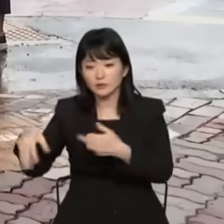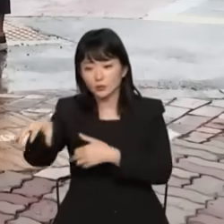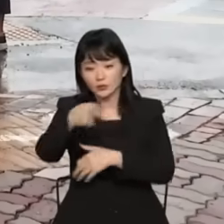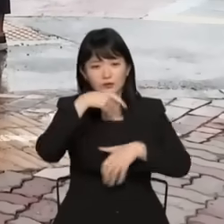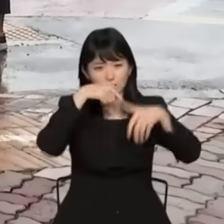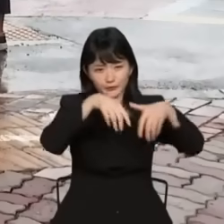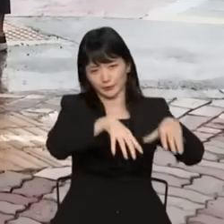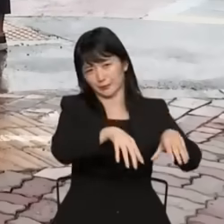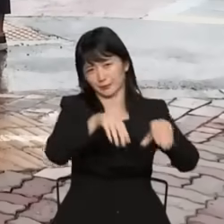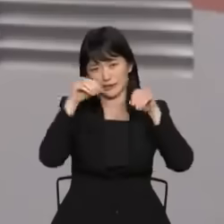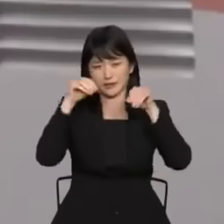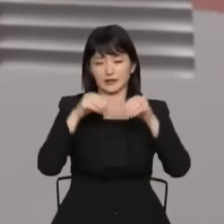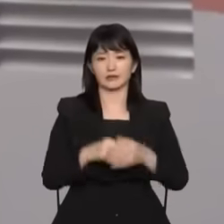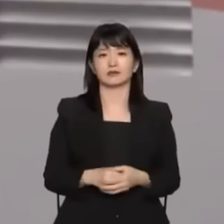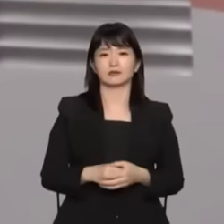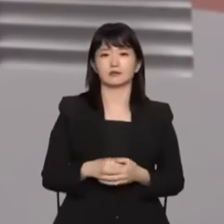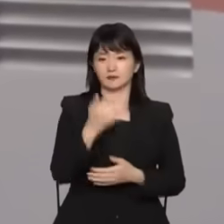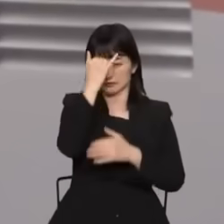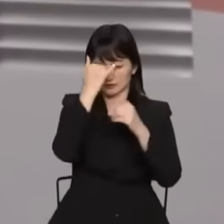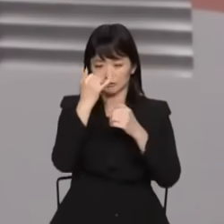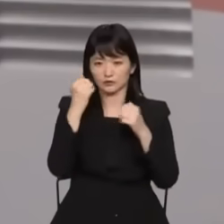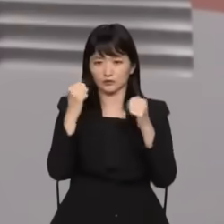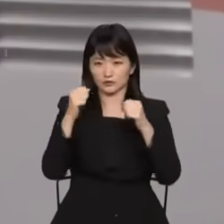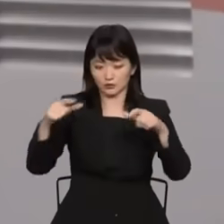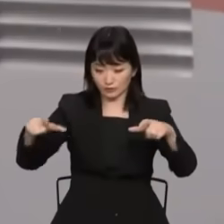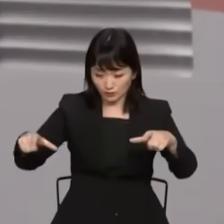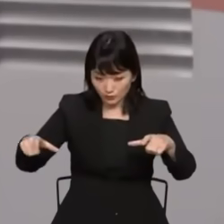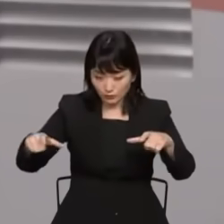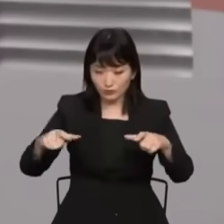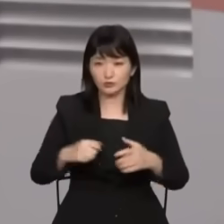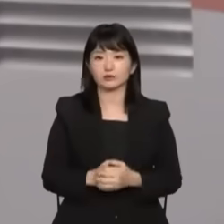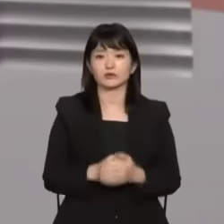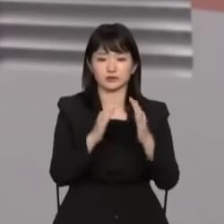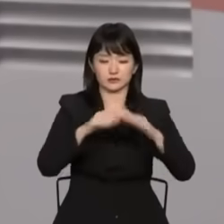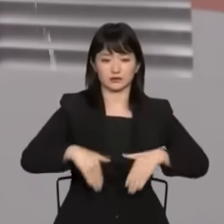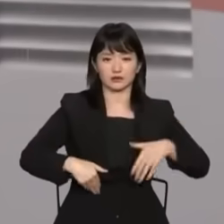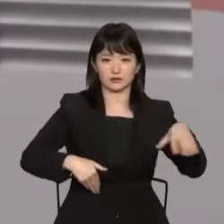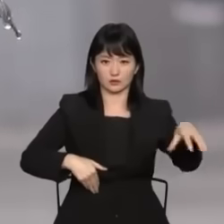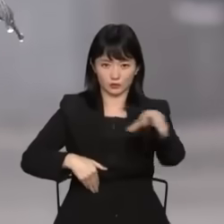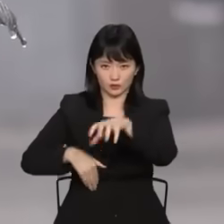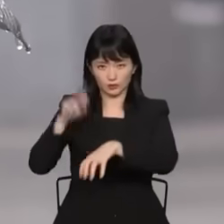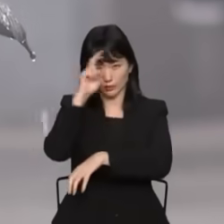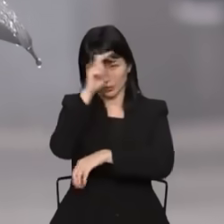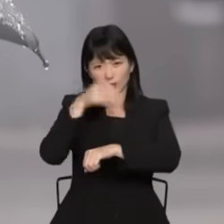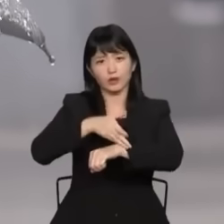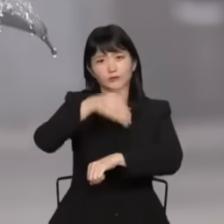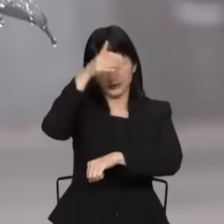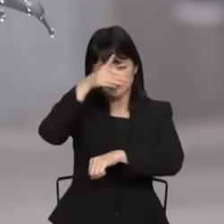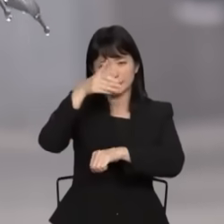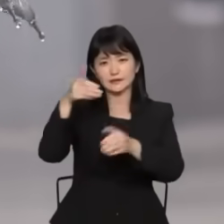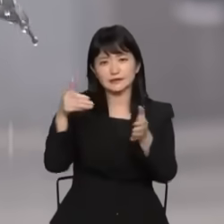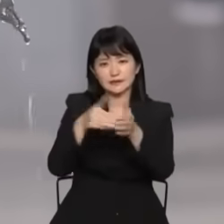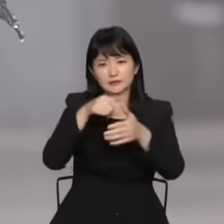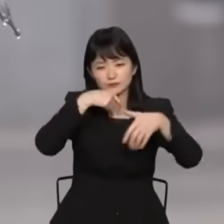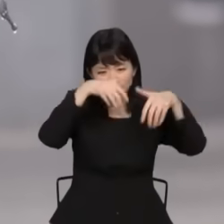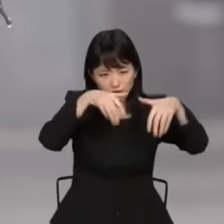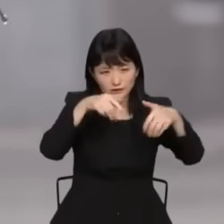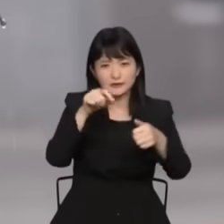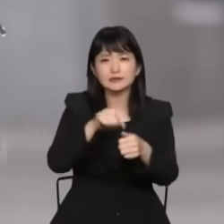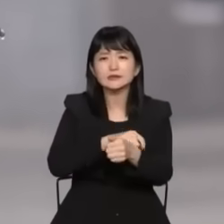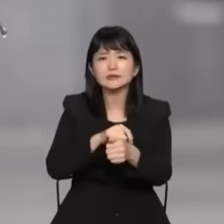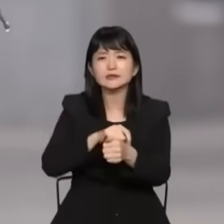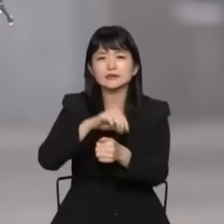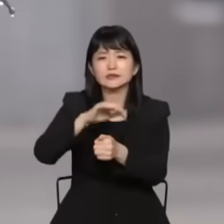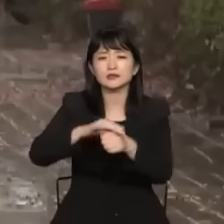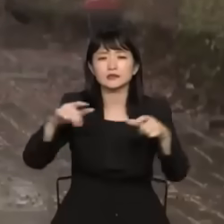비가 그쳤습니다. 이곳 충청권과 전라권에는 오후 9시까지 비가 이어지겠고요. 또 경상권, 특히 부산,